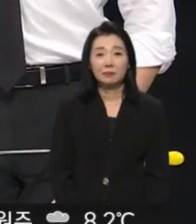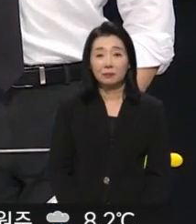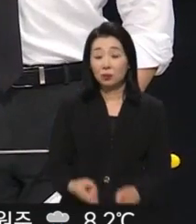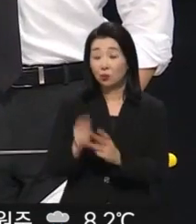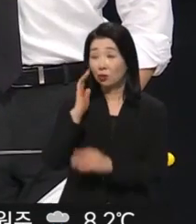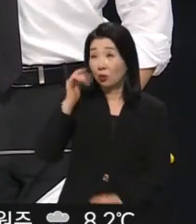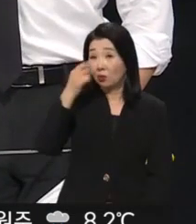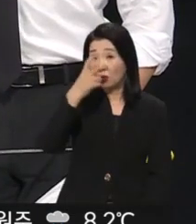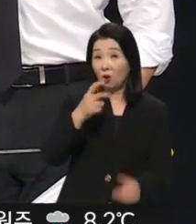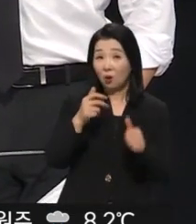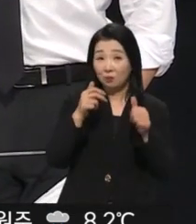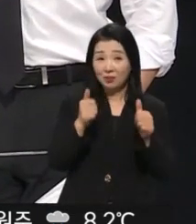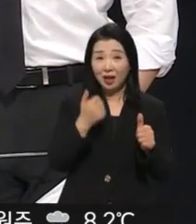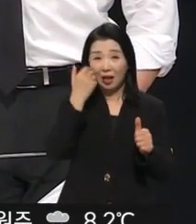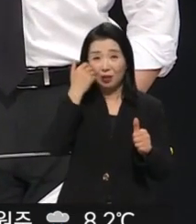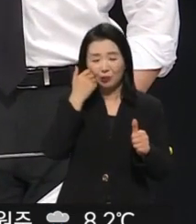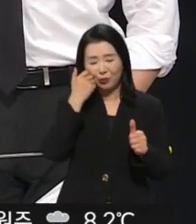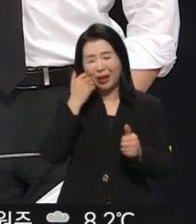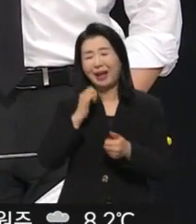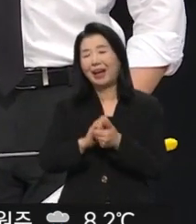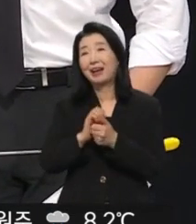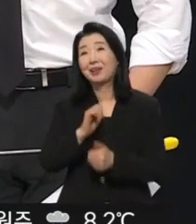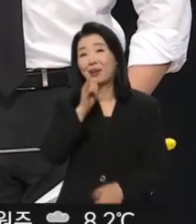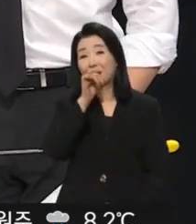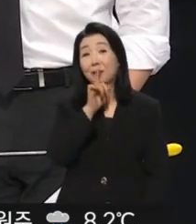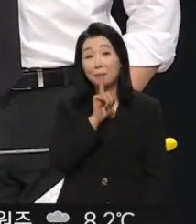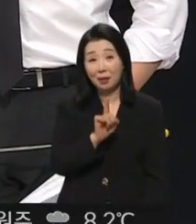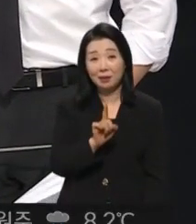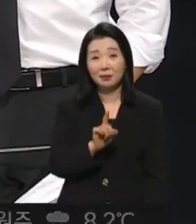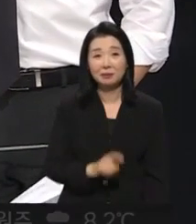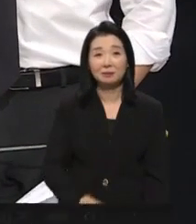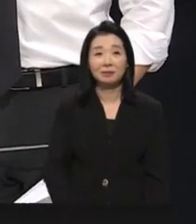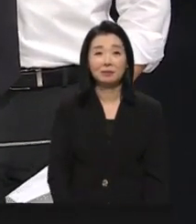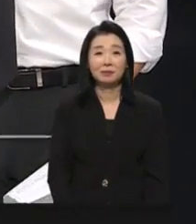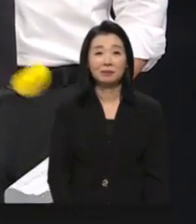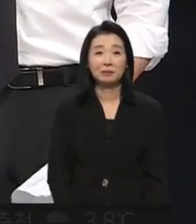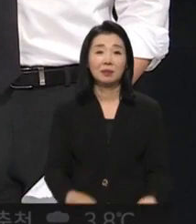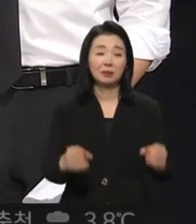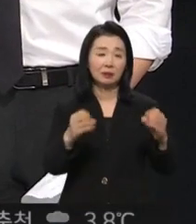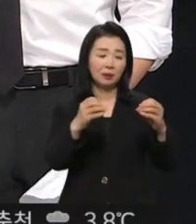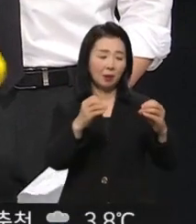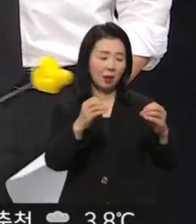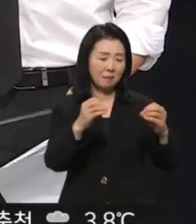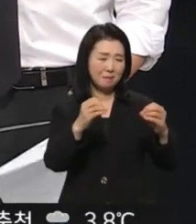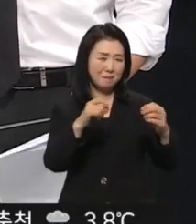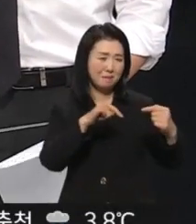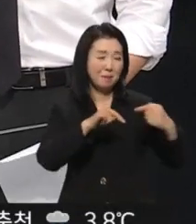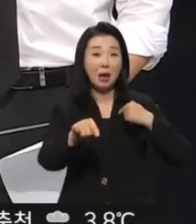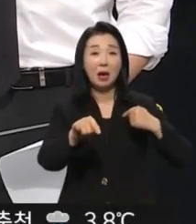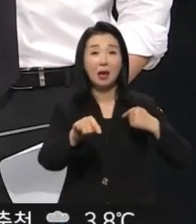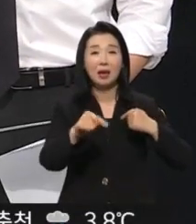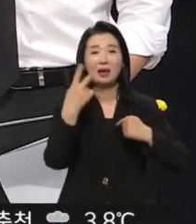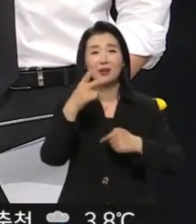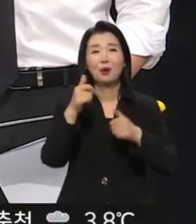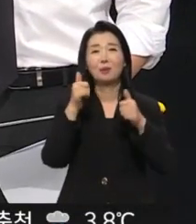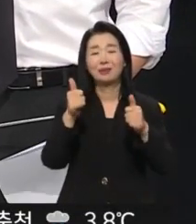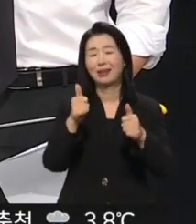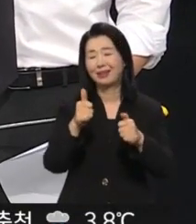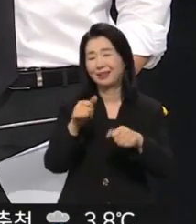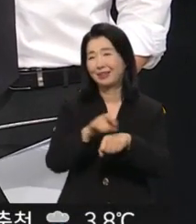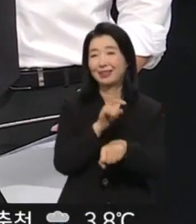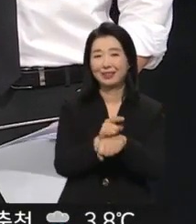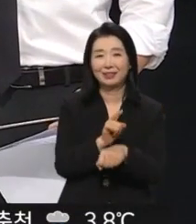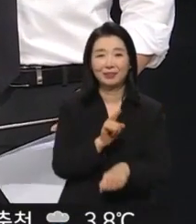대통령이 검찰 출신의 한계를 여실히 보여주고 있다는 비판도 나왔는데요. 대화 단절이 검사들의 전형적인 특성이란